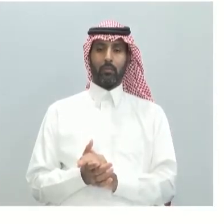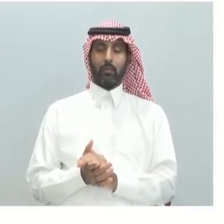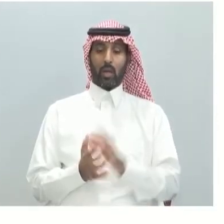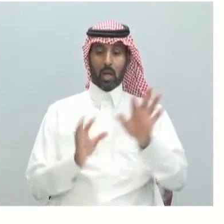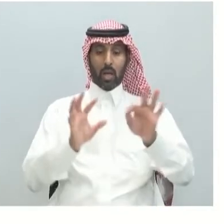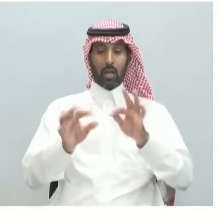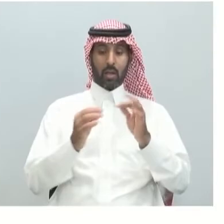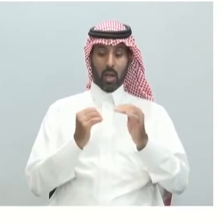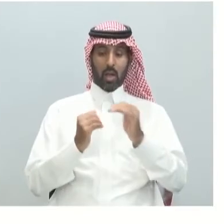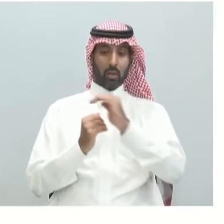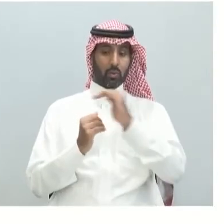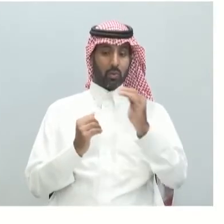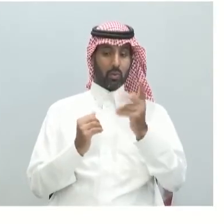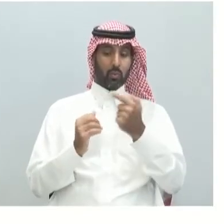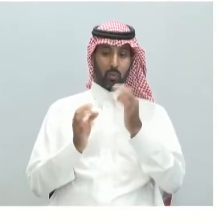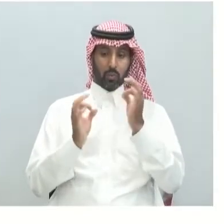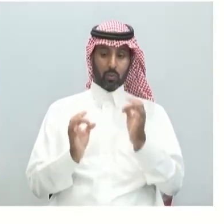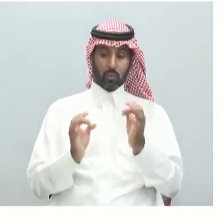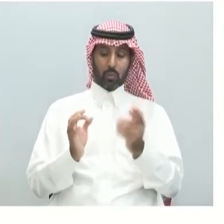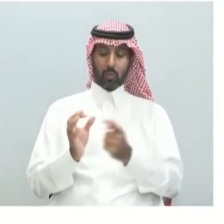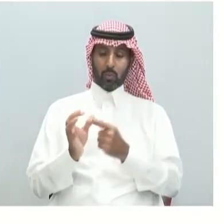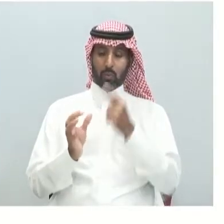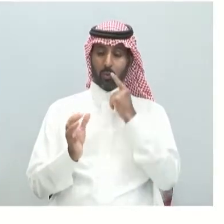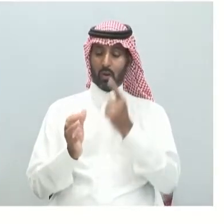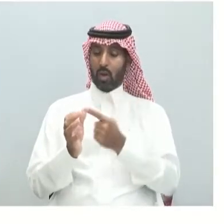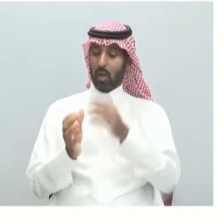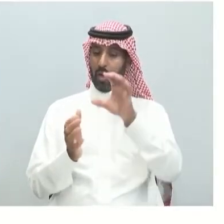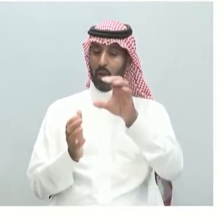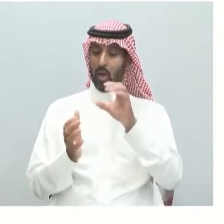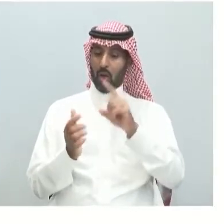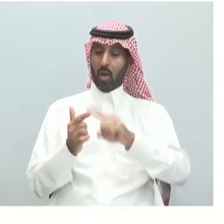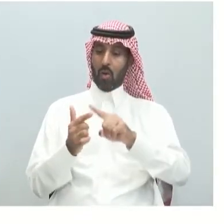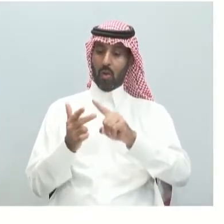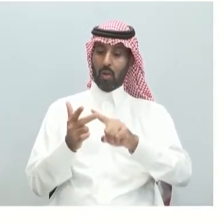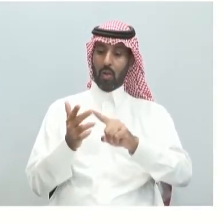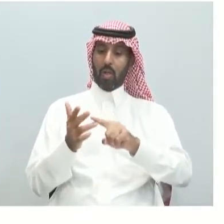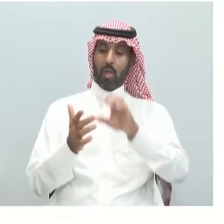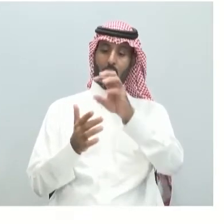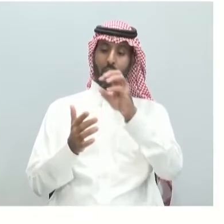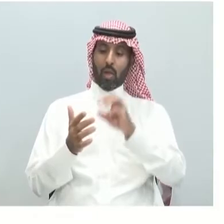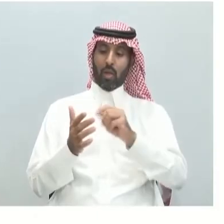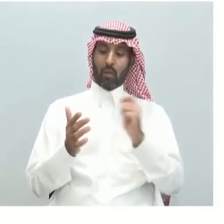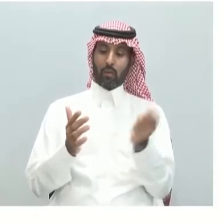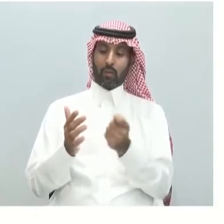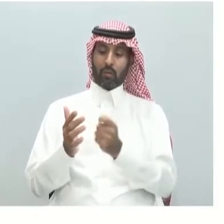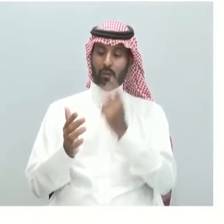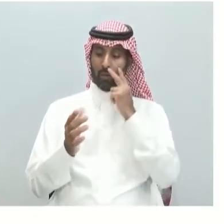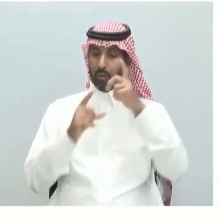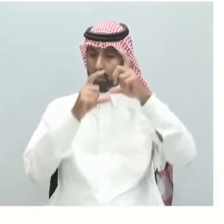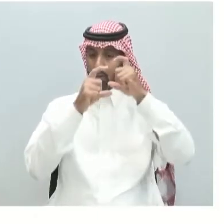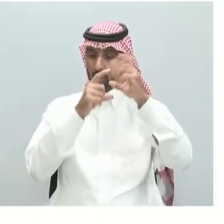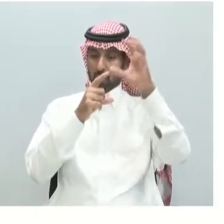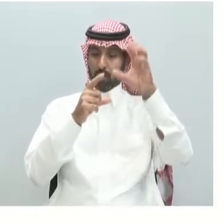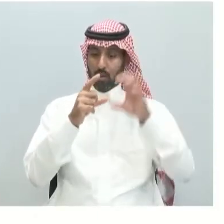اختار جمله مناسبه من كل فقره لاكتبها تحت الصوره